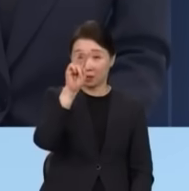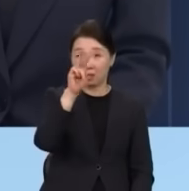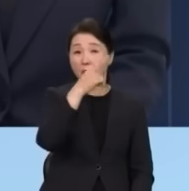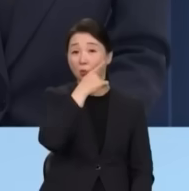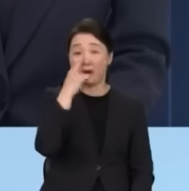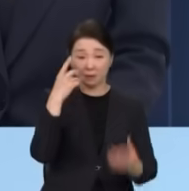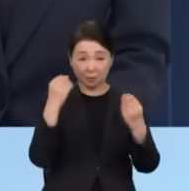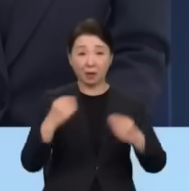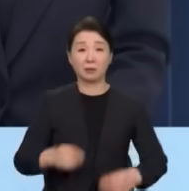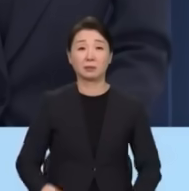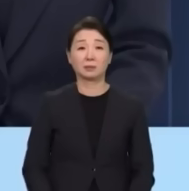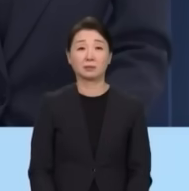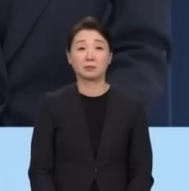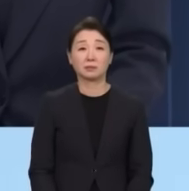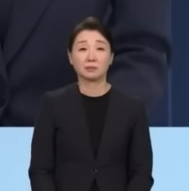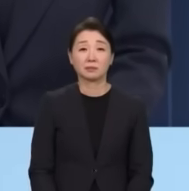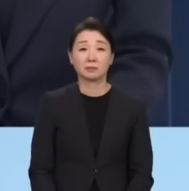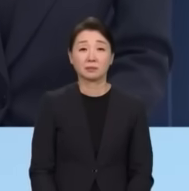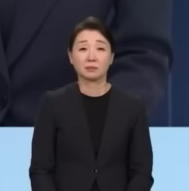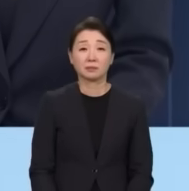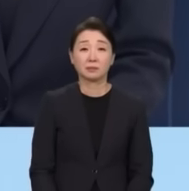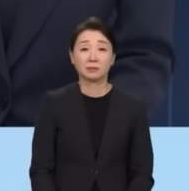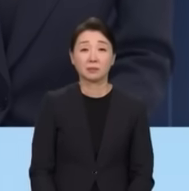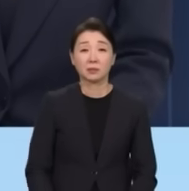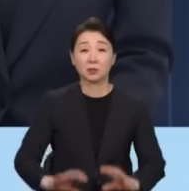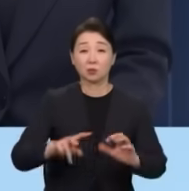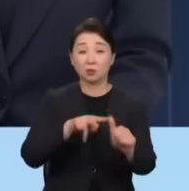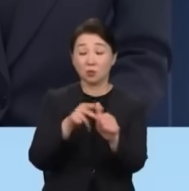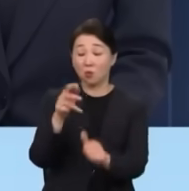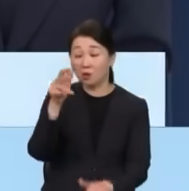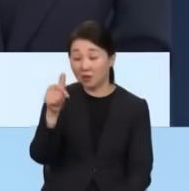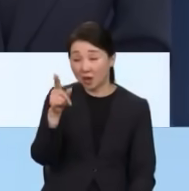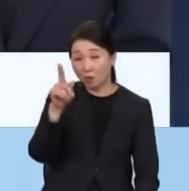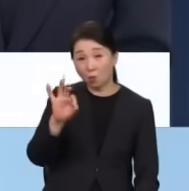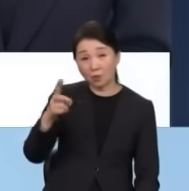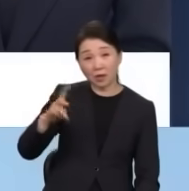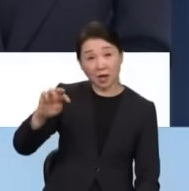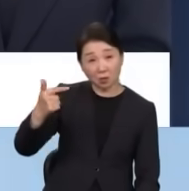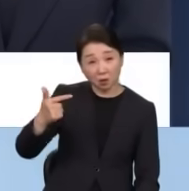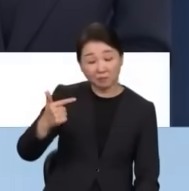확인됐다고 밝힌 바 있습니다. 네. 그리고 앞서 홍장원 전 국정원 1차장은